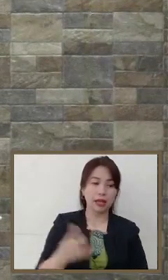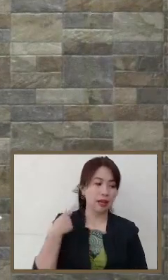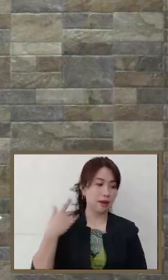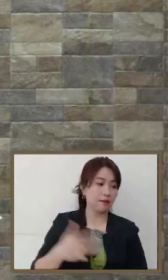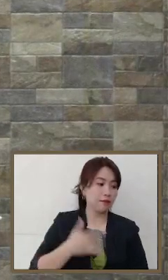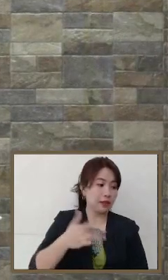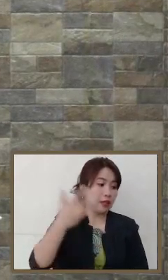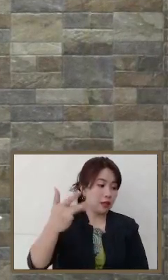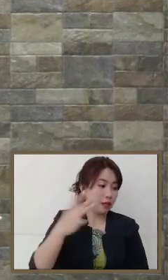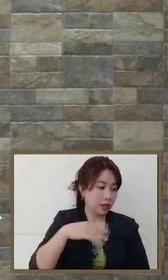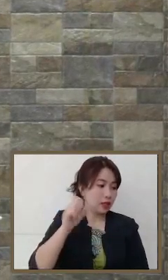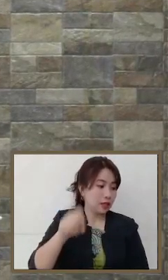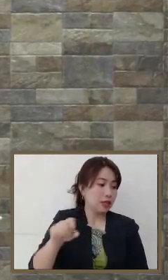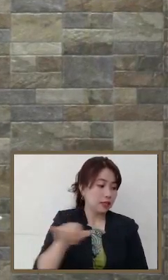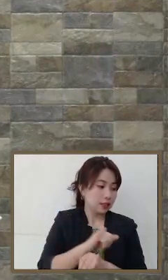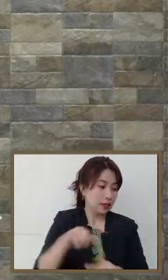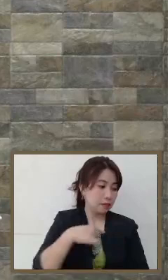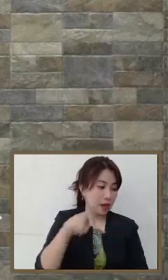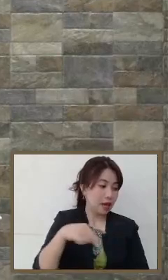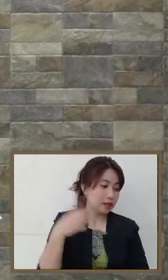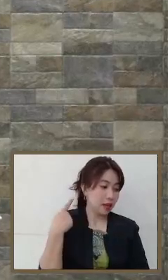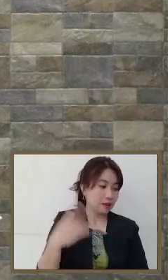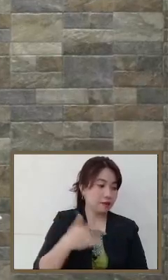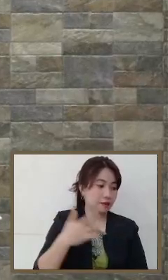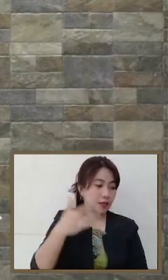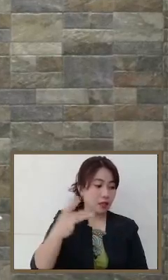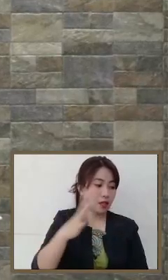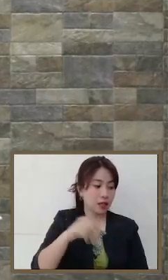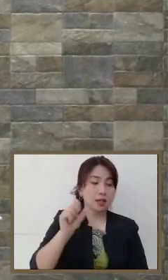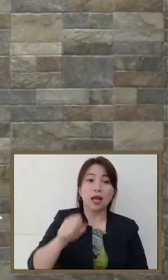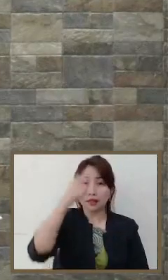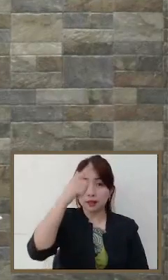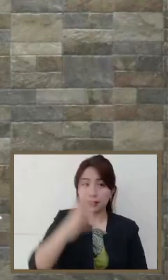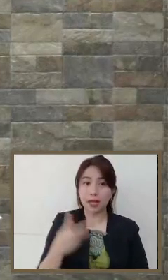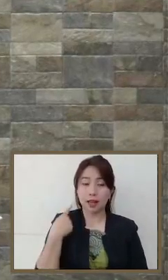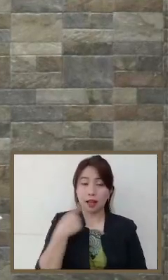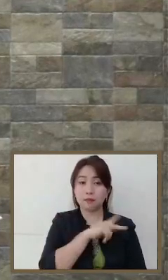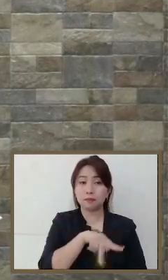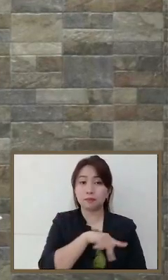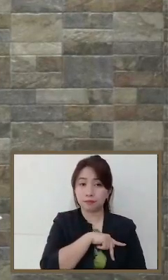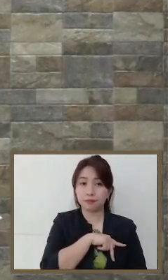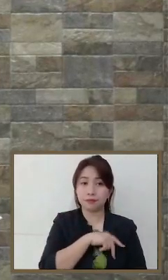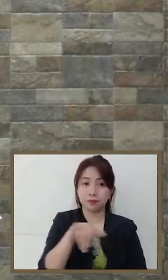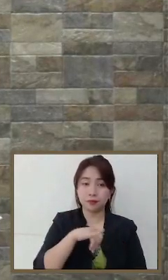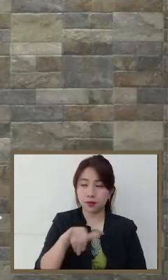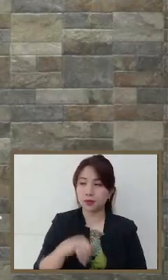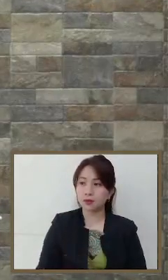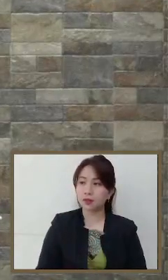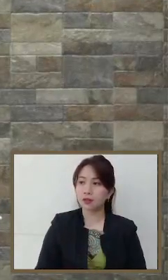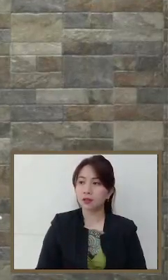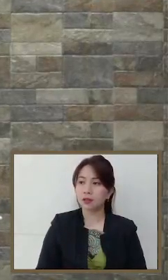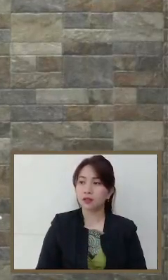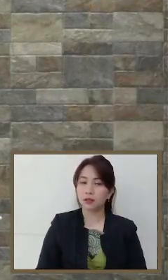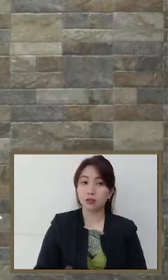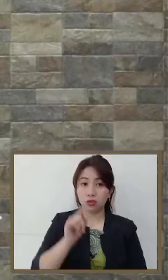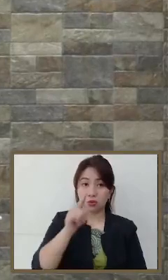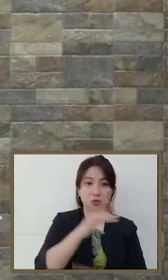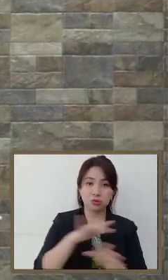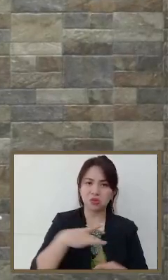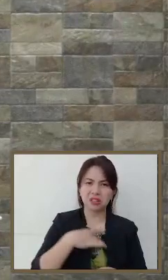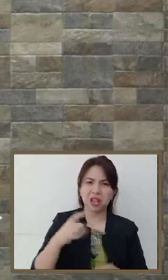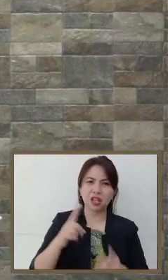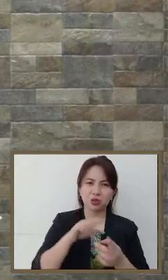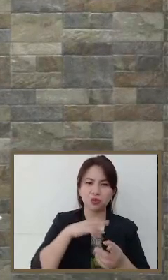tayo Amen ang Diyos merong personality tayong tao merong personality Kung ikaw nga ayaw mong nalulungkot